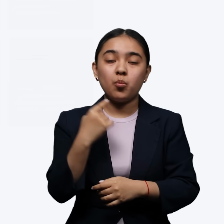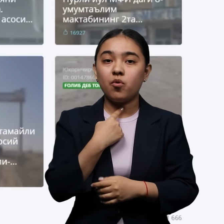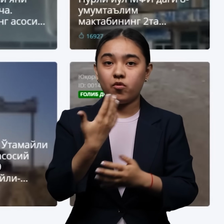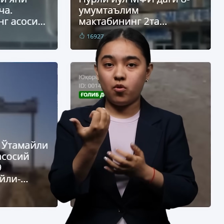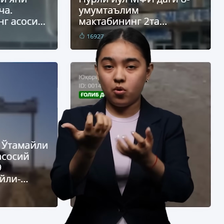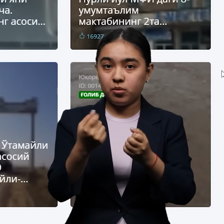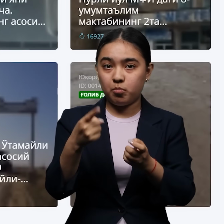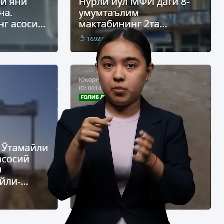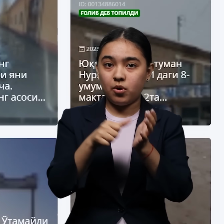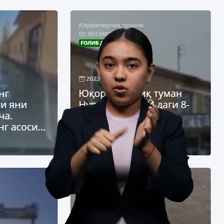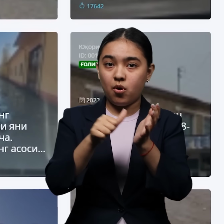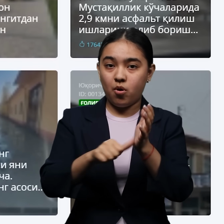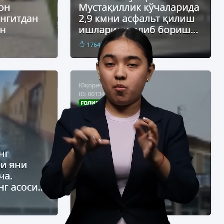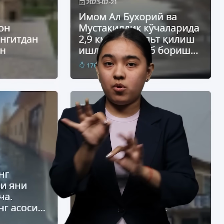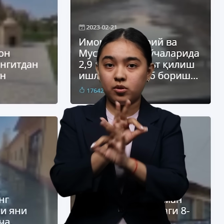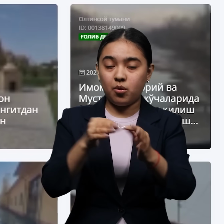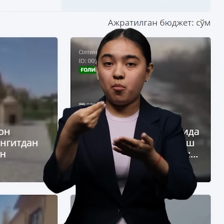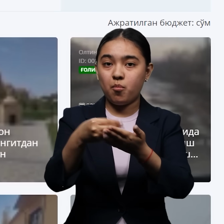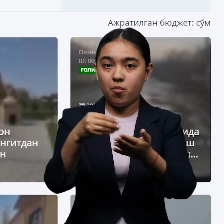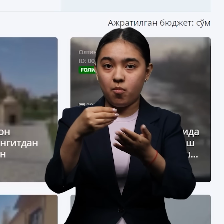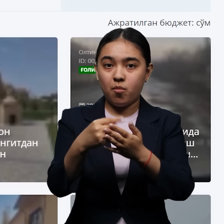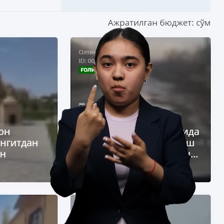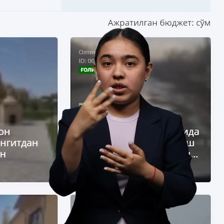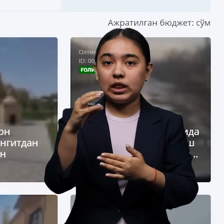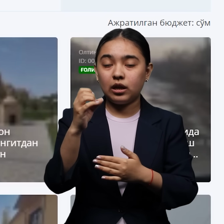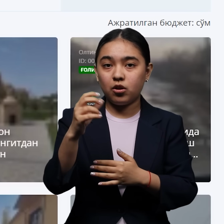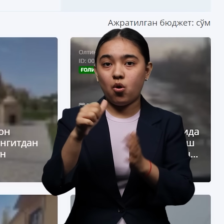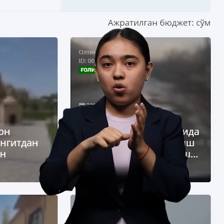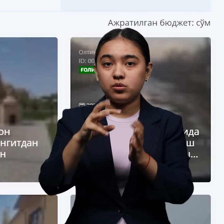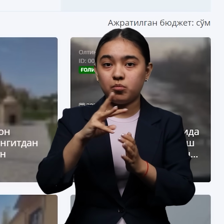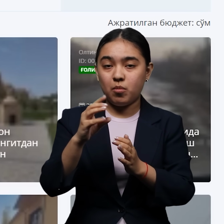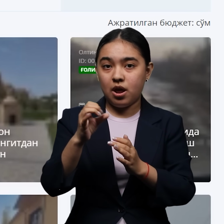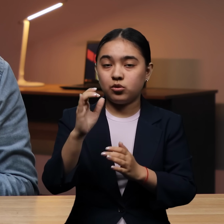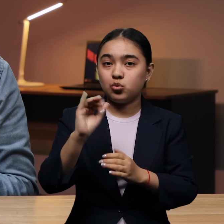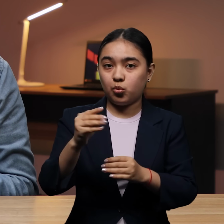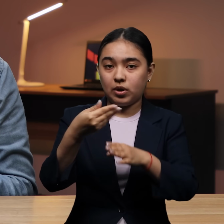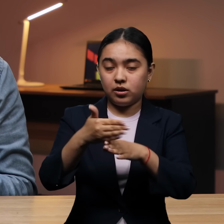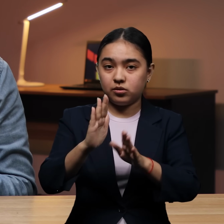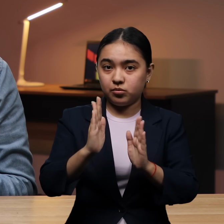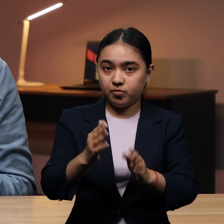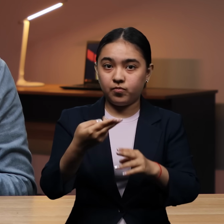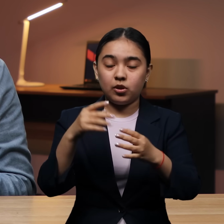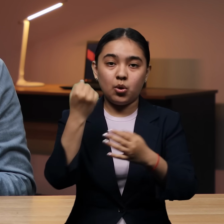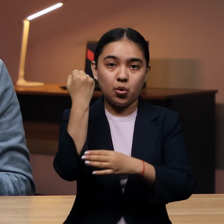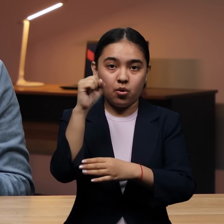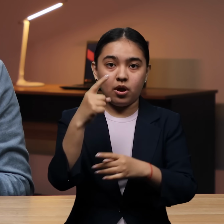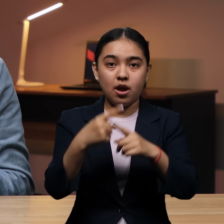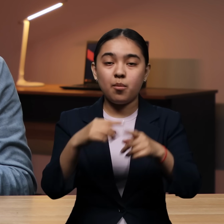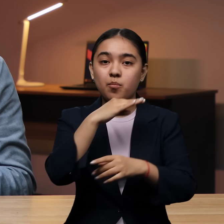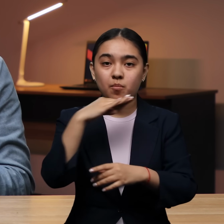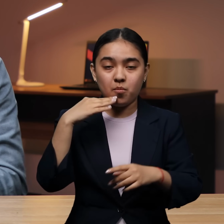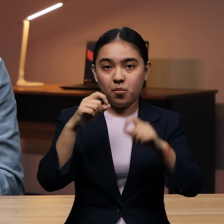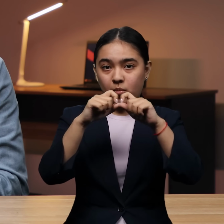olgan 1666 ta loyihani moliyalashtirishga 1 trillion 600 milliard so'm ajratiladi. E'tiborlisi, g'olib loyihalarning yarmidan